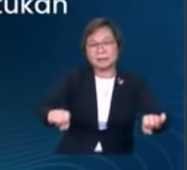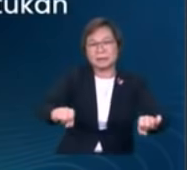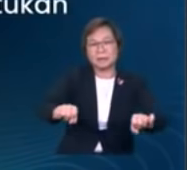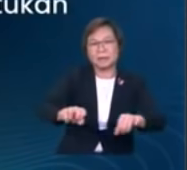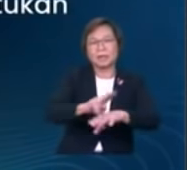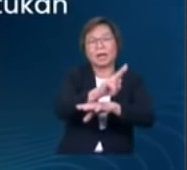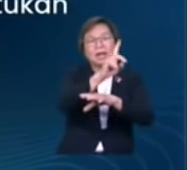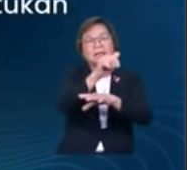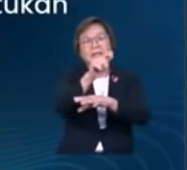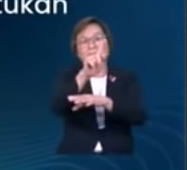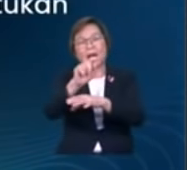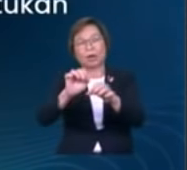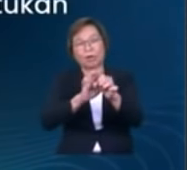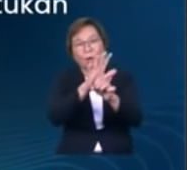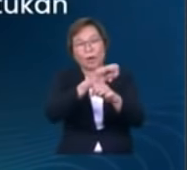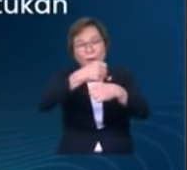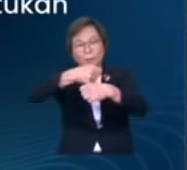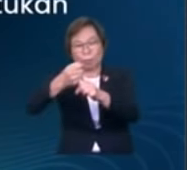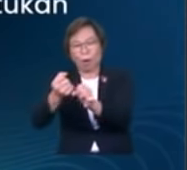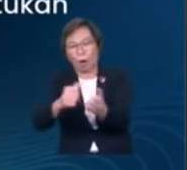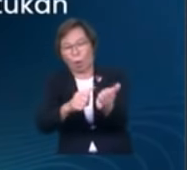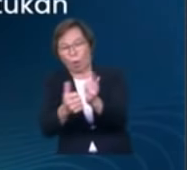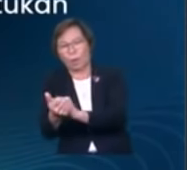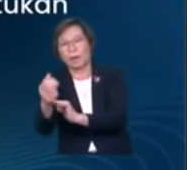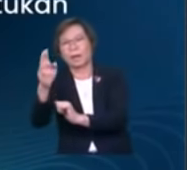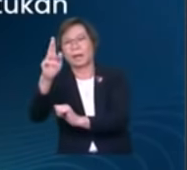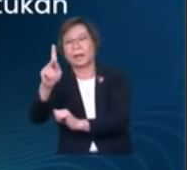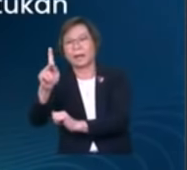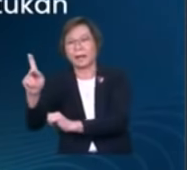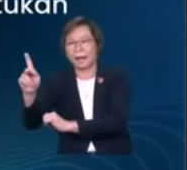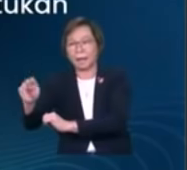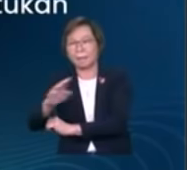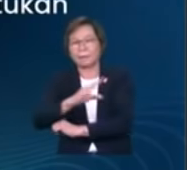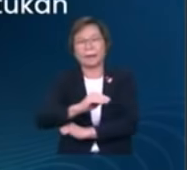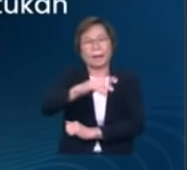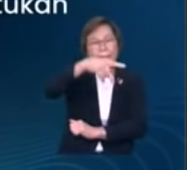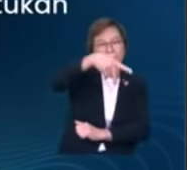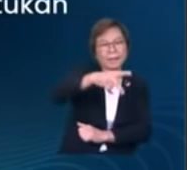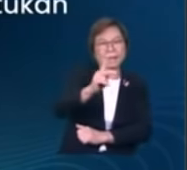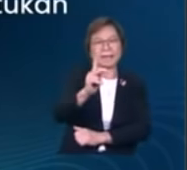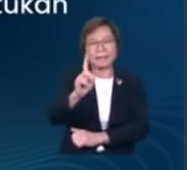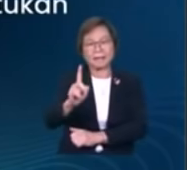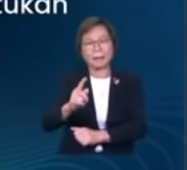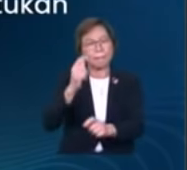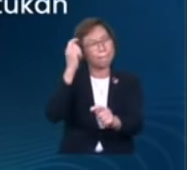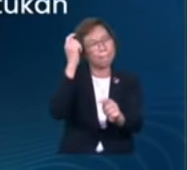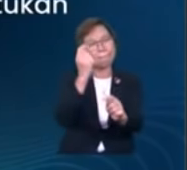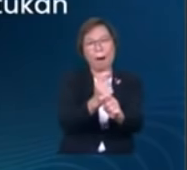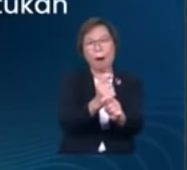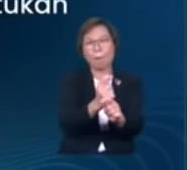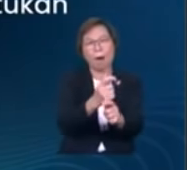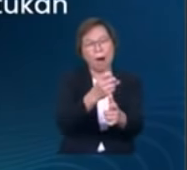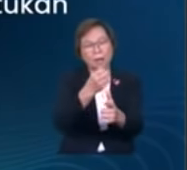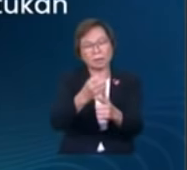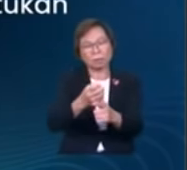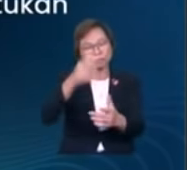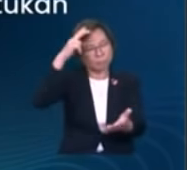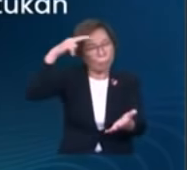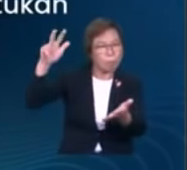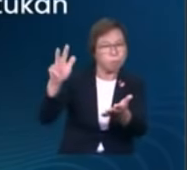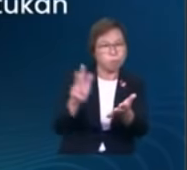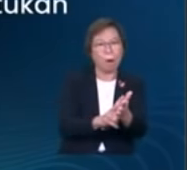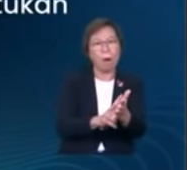data komisi lantas yang dibangunkan oleh kementerian dan pihak Pique di akan menetapkan akan membuat